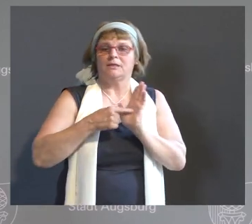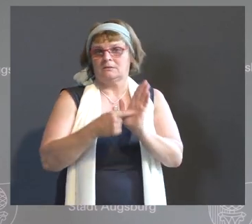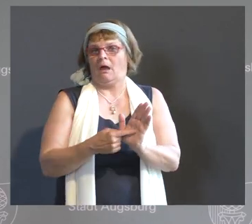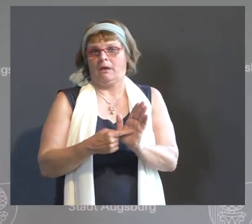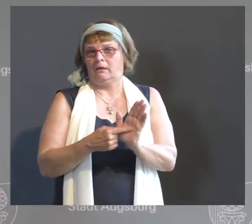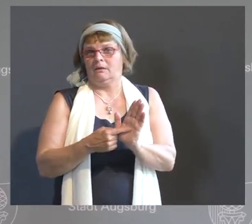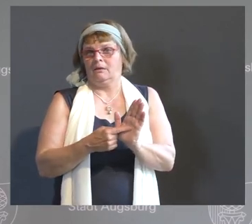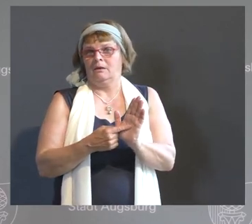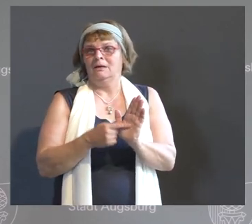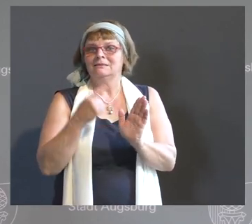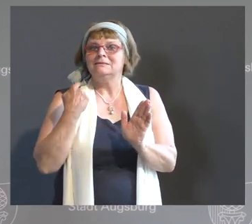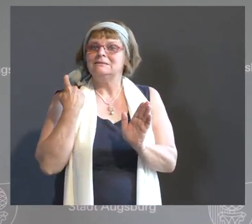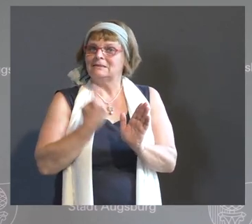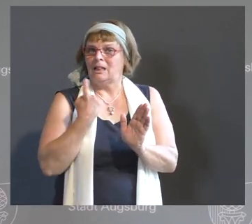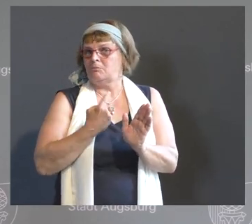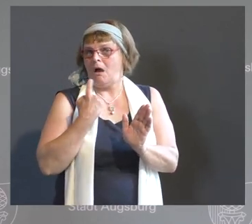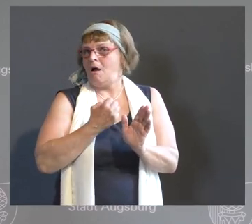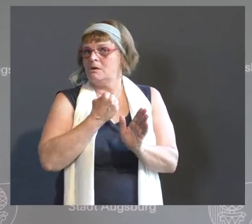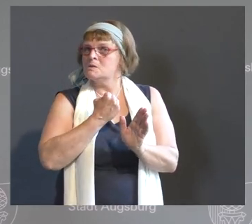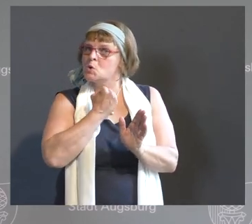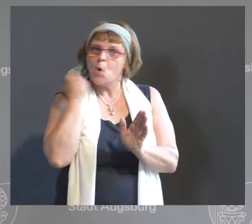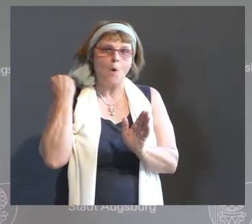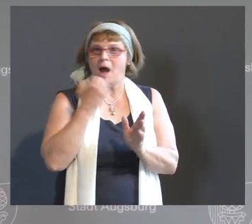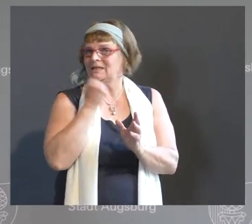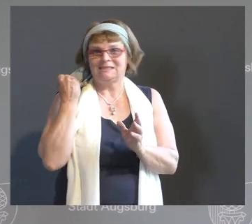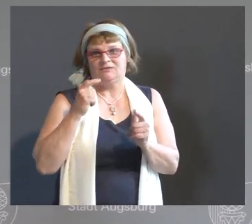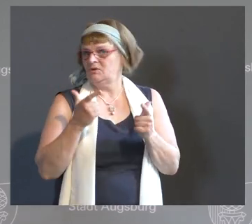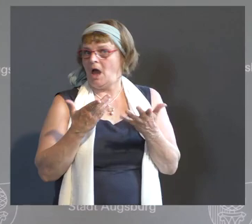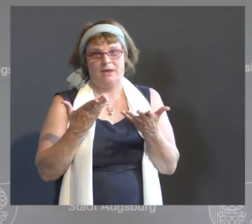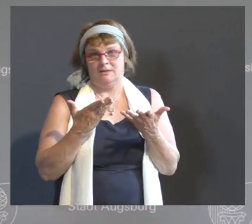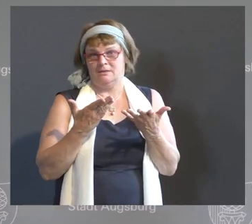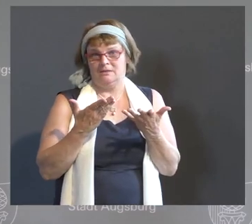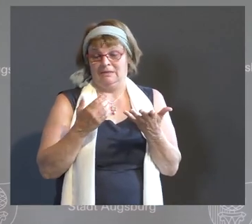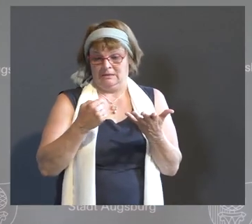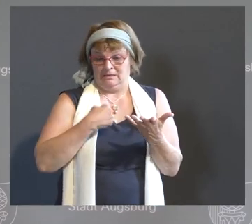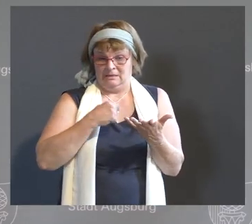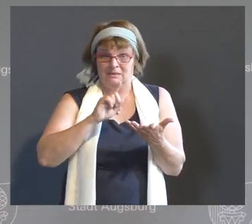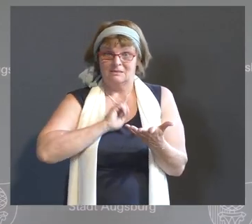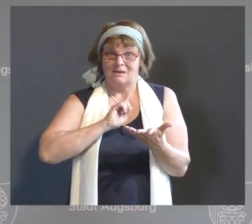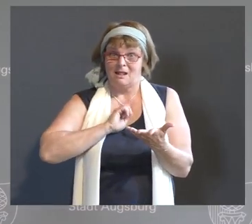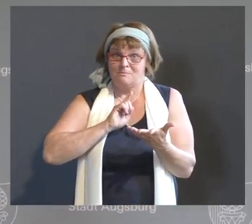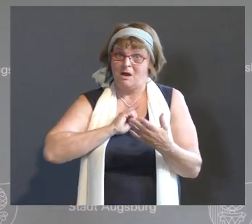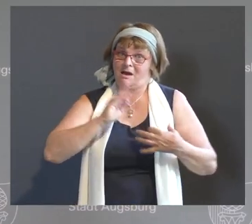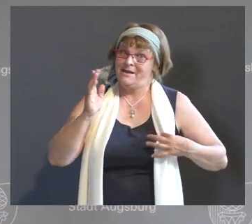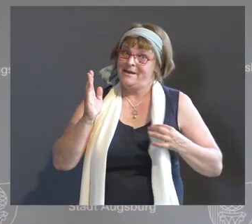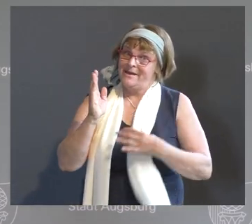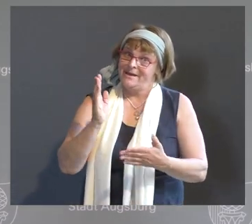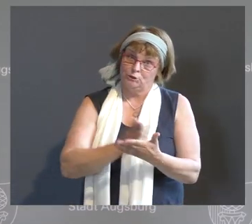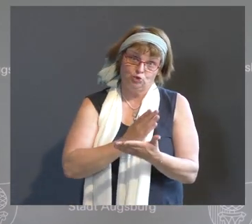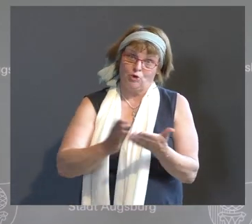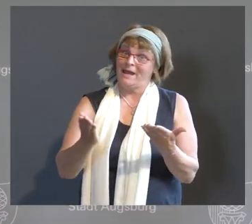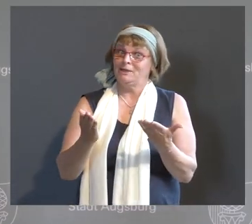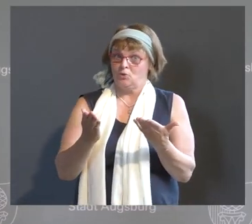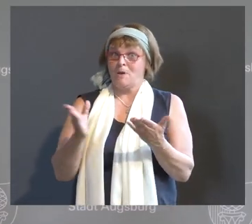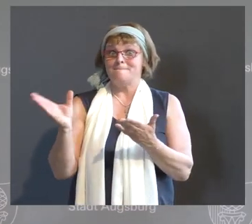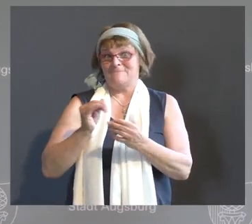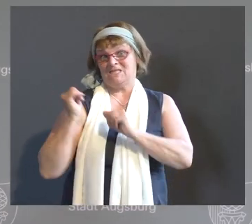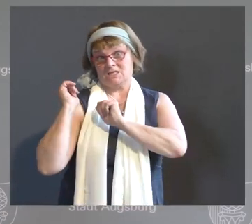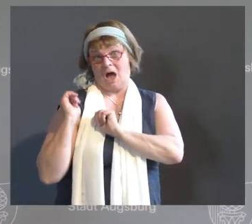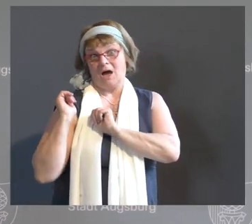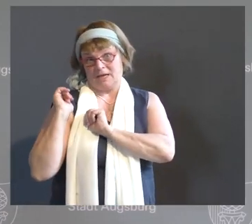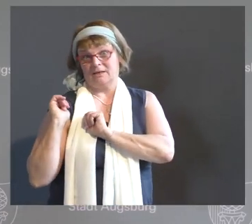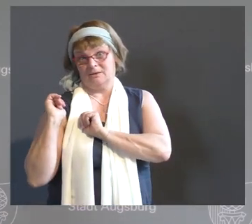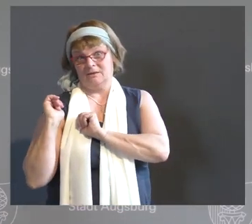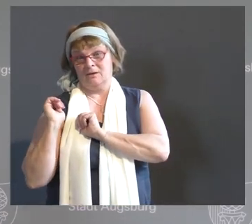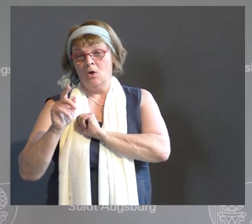absichert, nicht tun, um eine Situation zu beruhigen. Und ich trage die Entscheidung, die dann gefallen ist durch den zuständigen Einsatzleiter, den Herrn Schaumeier, dem ich ausdrücklich